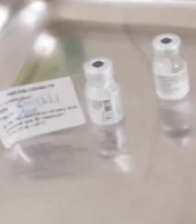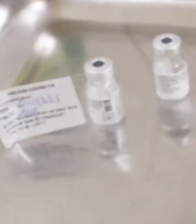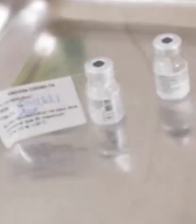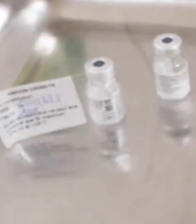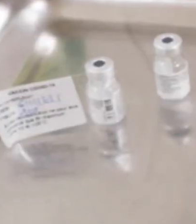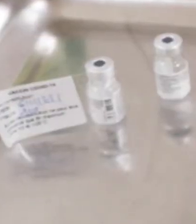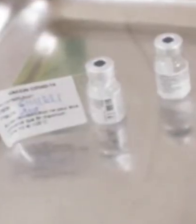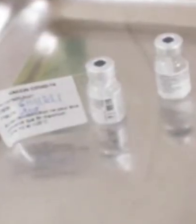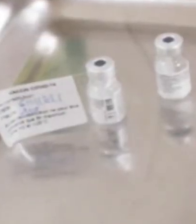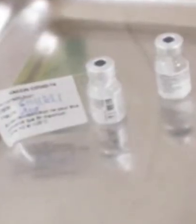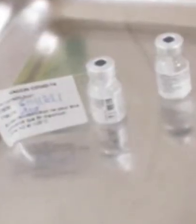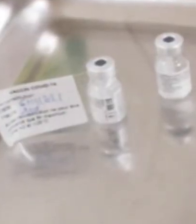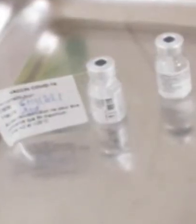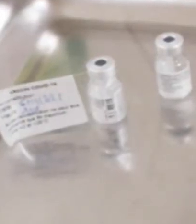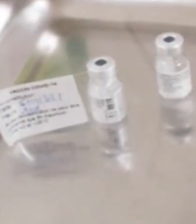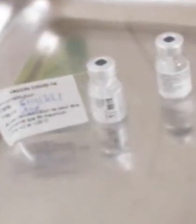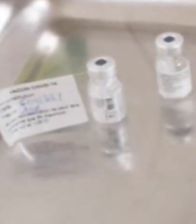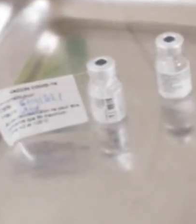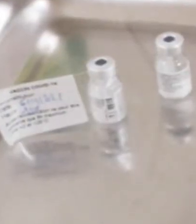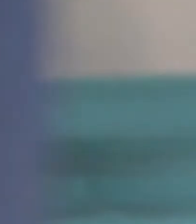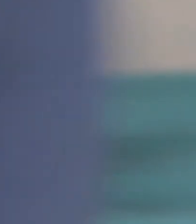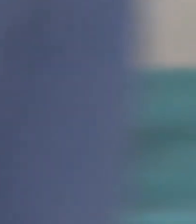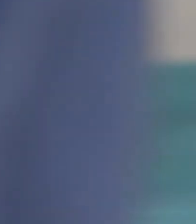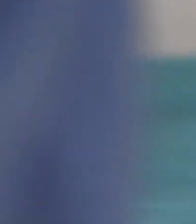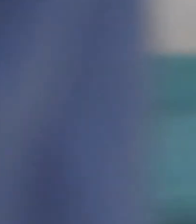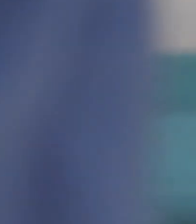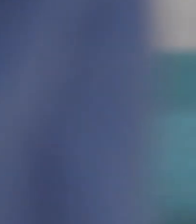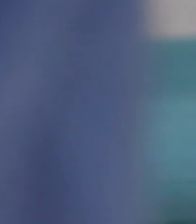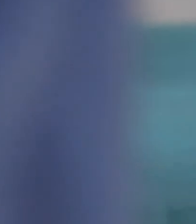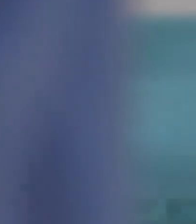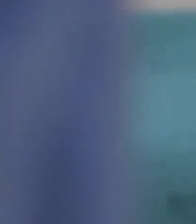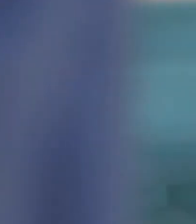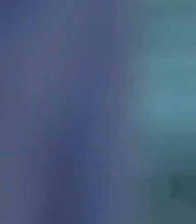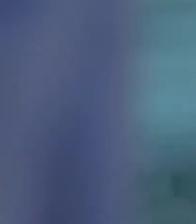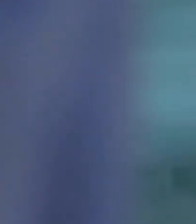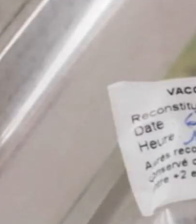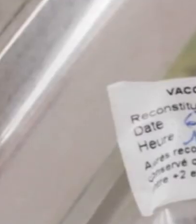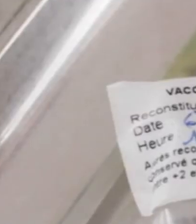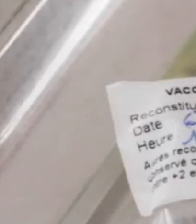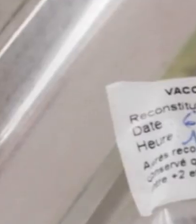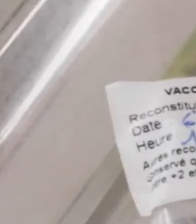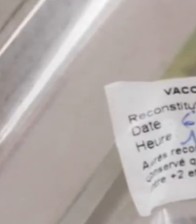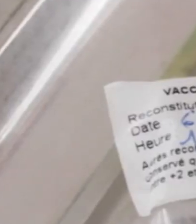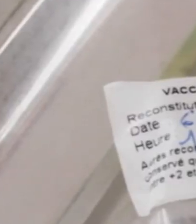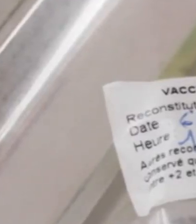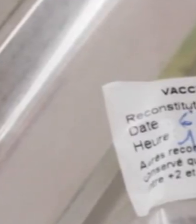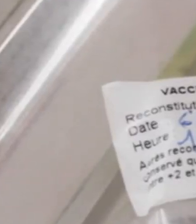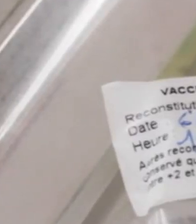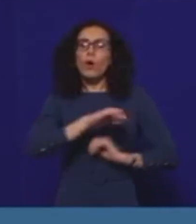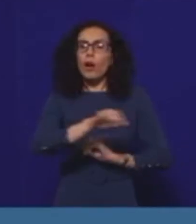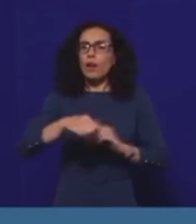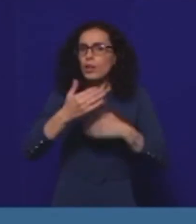qaltilna li għadhom għaddejjin l-istudji fuq dan l-aspett u jekk hemmx bżonn li wieħed jibda jingħata